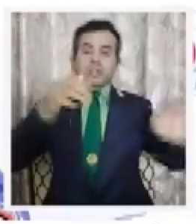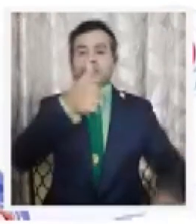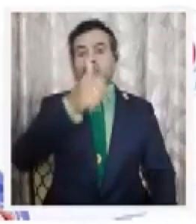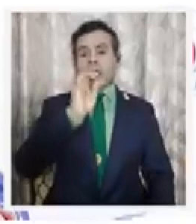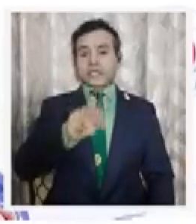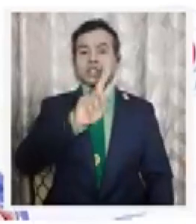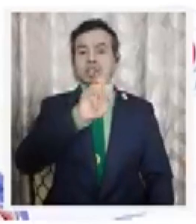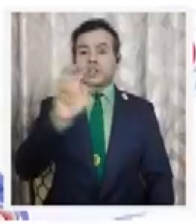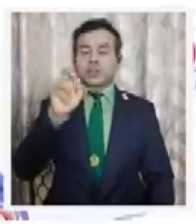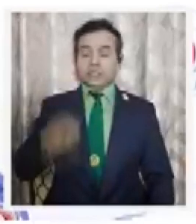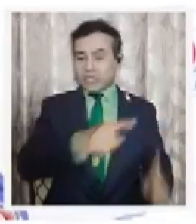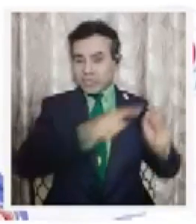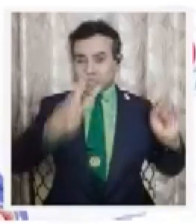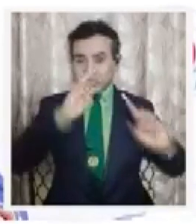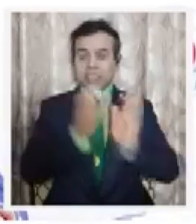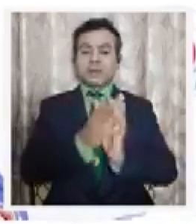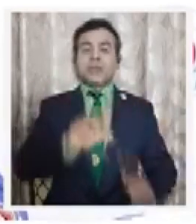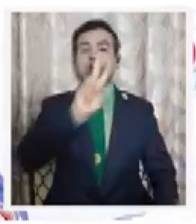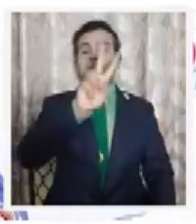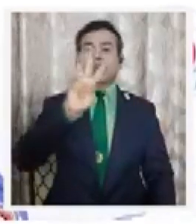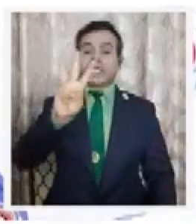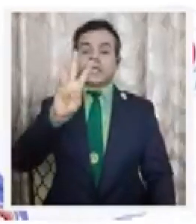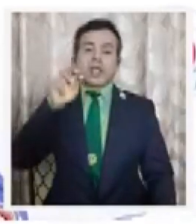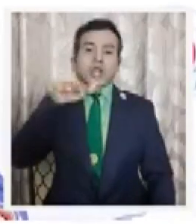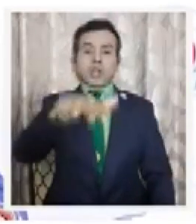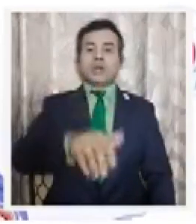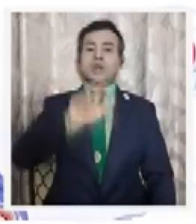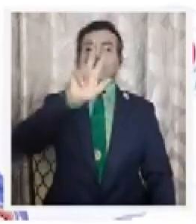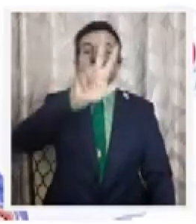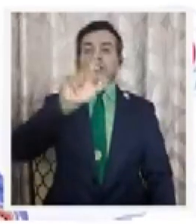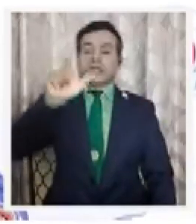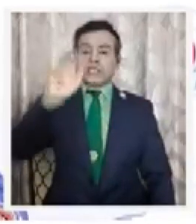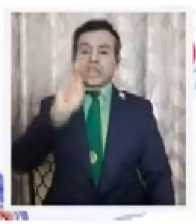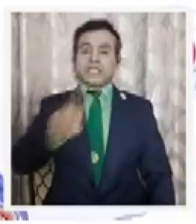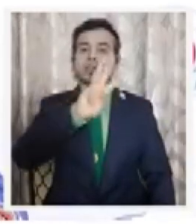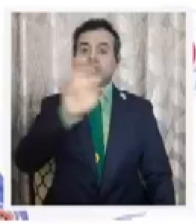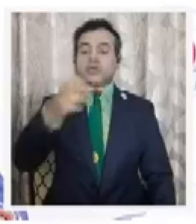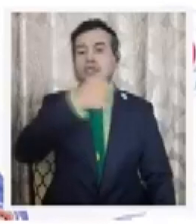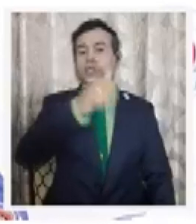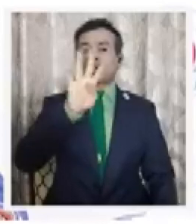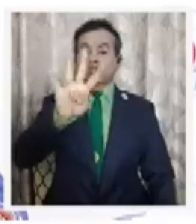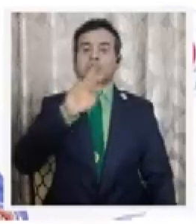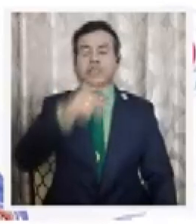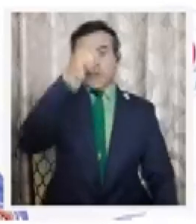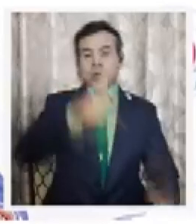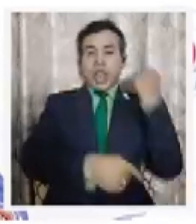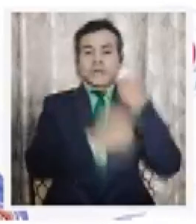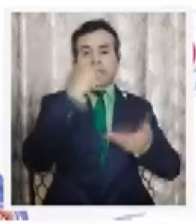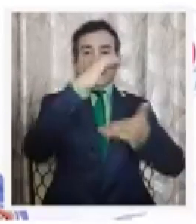ব্যক্তিগত সুরক্ষা সামগ্রী 24 ঘন্টায় বিতরণ হয়েছে 6,200 এবং এ পর্যন্ত বিতরণ হয়েছে